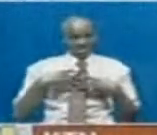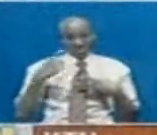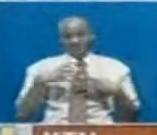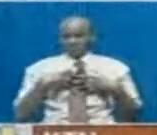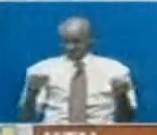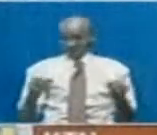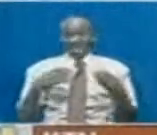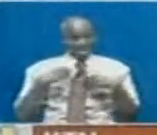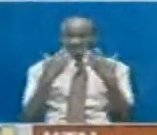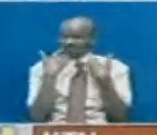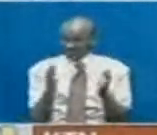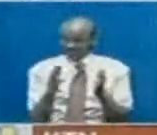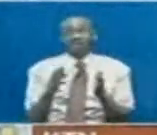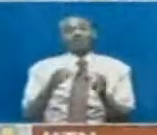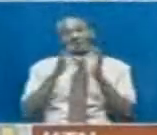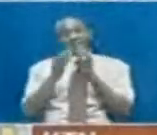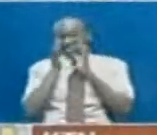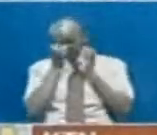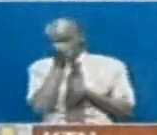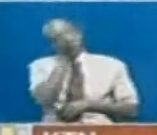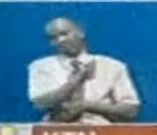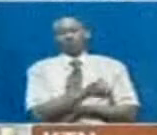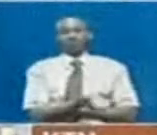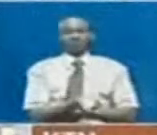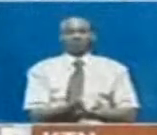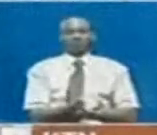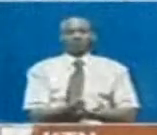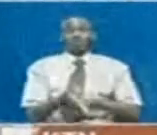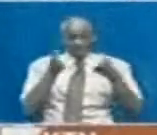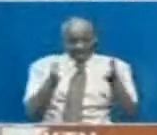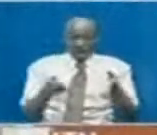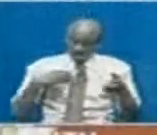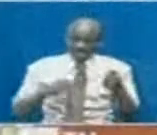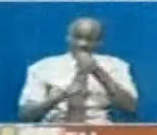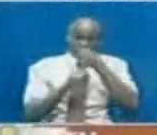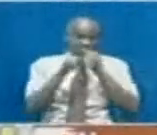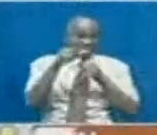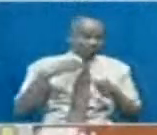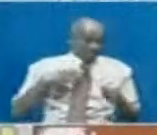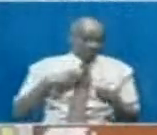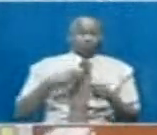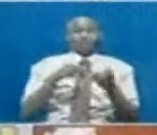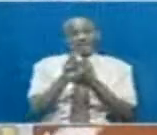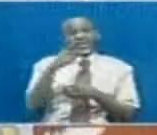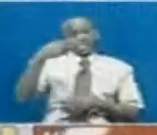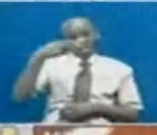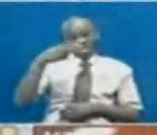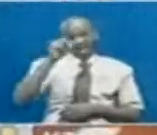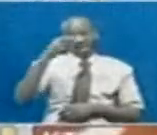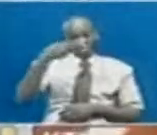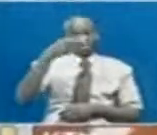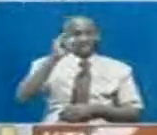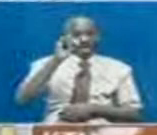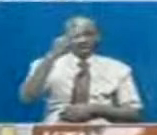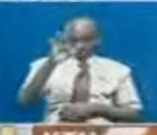family members at home, are left with us. I'm supporting them to pay the NHIF, and we have also from Kisii we're